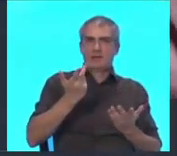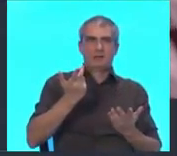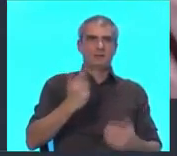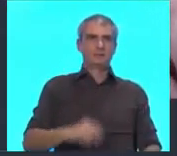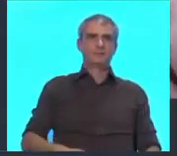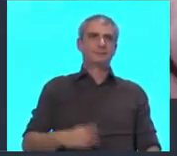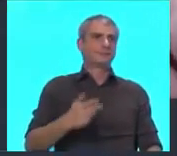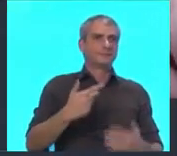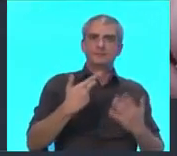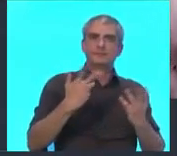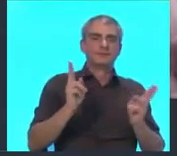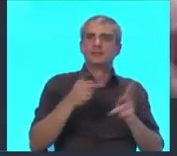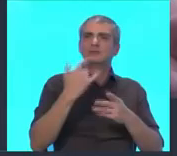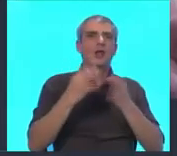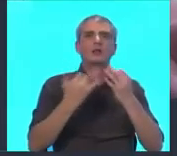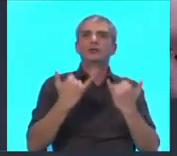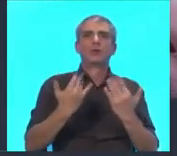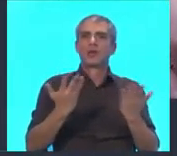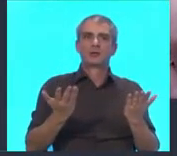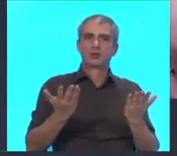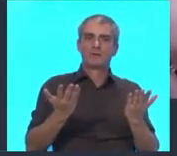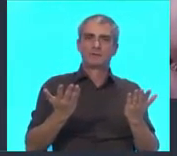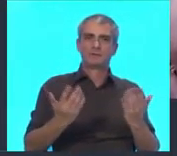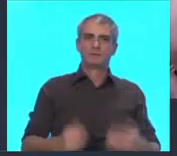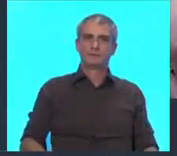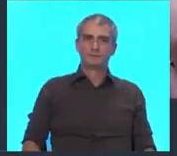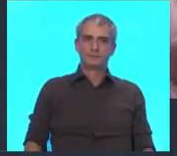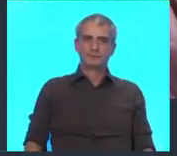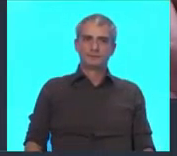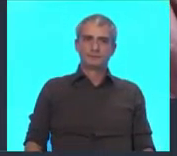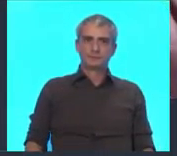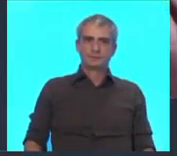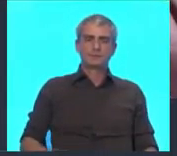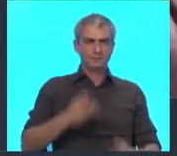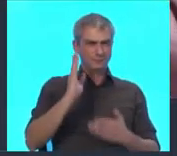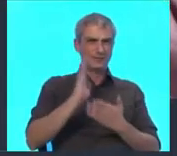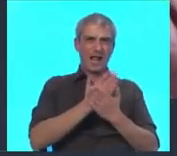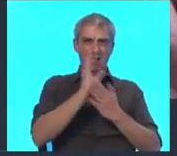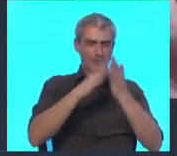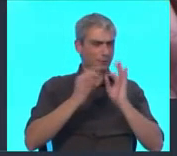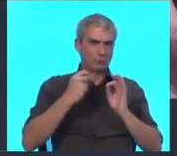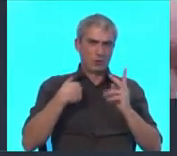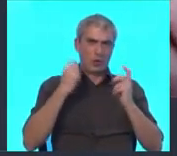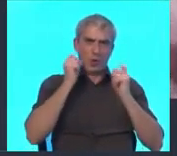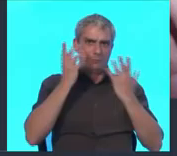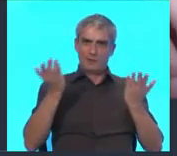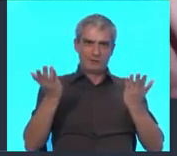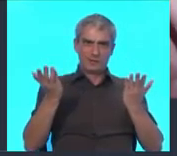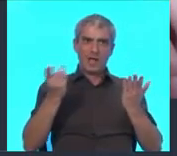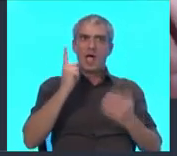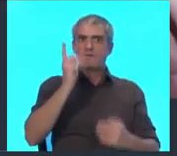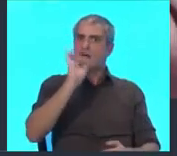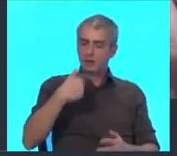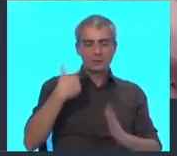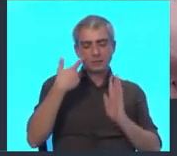Das kann man jetzt hier noch nicht beurteilen, das ist kein besonders überraschendes Urteil sicherlich, aber die